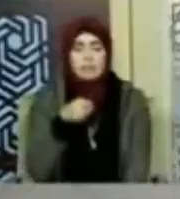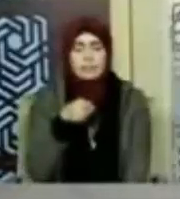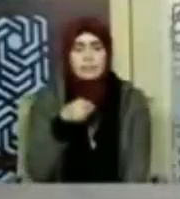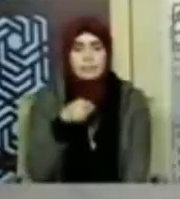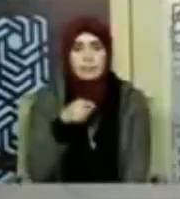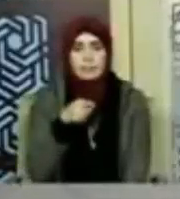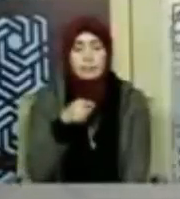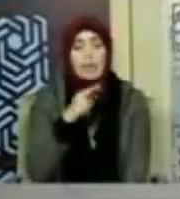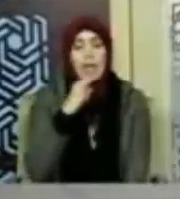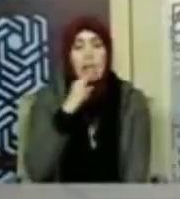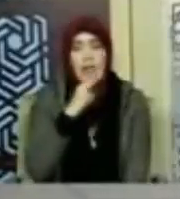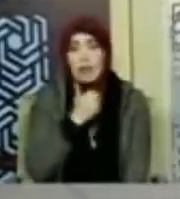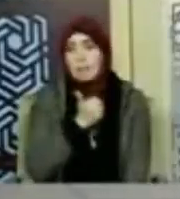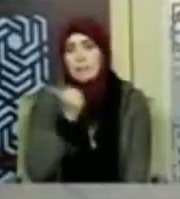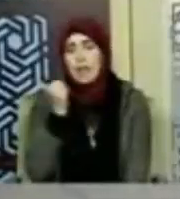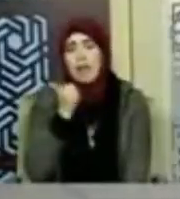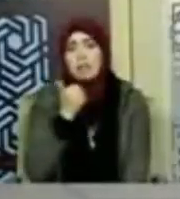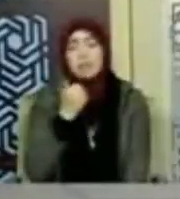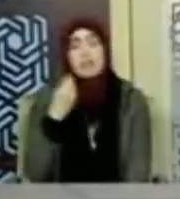الشهادة والشهداء،